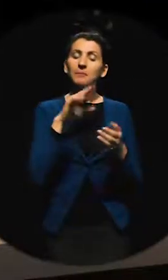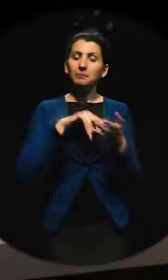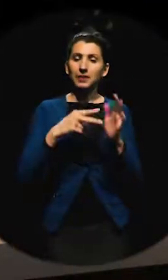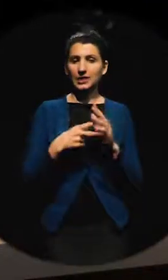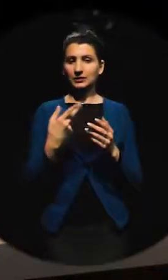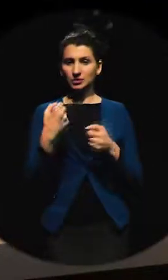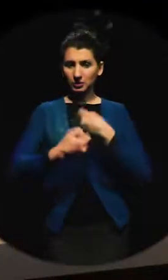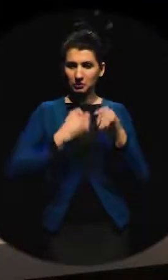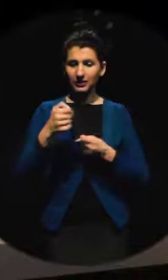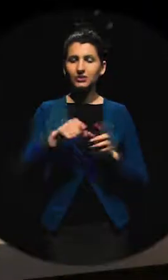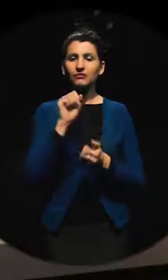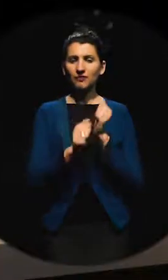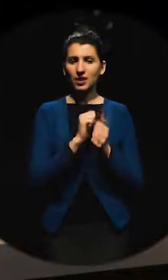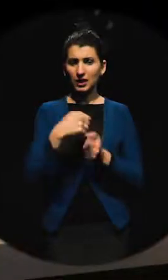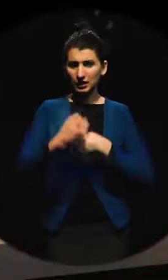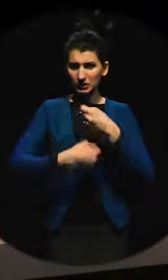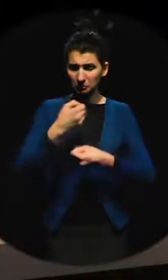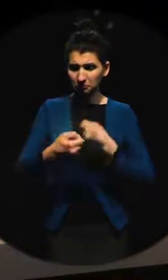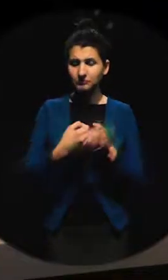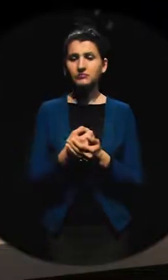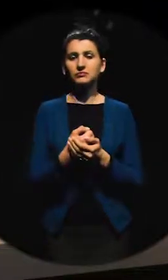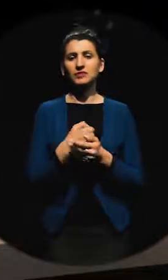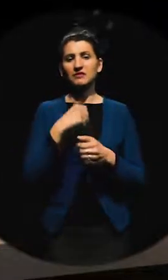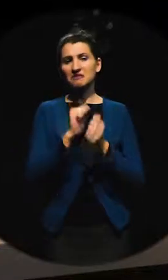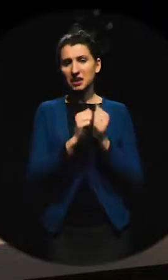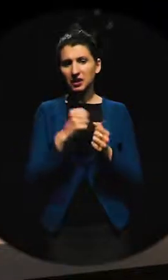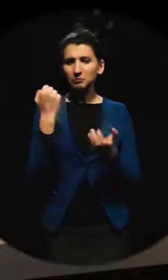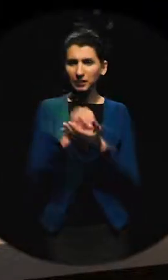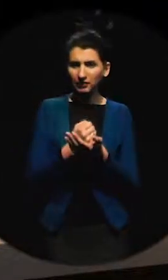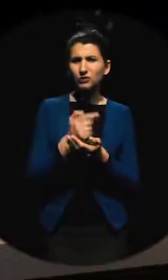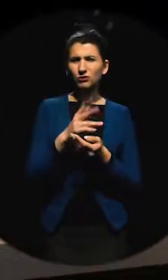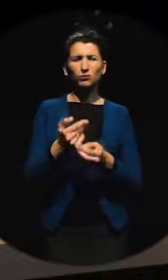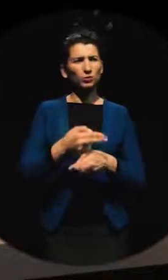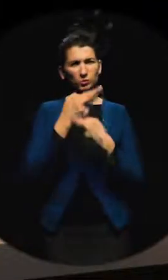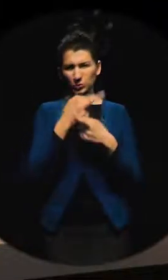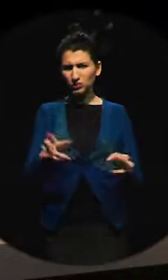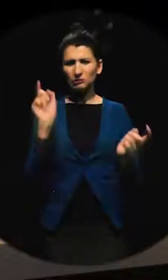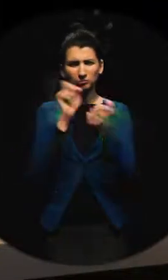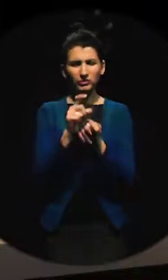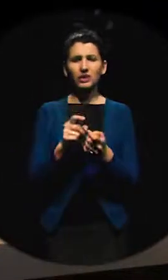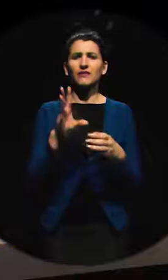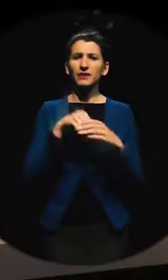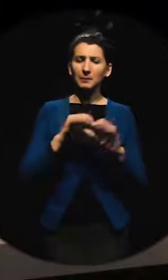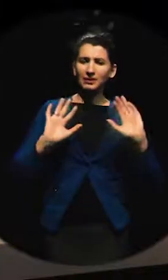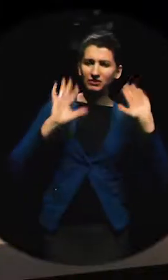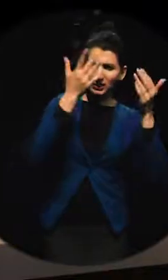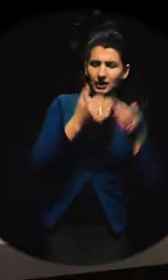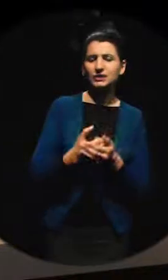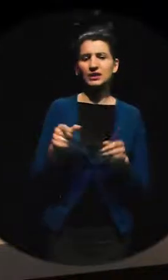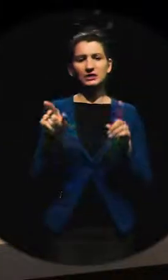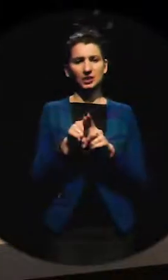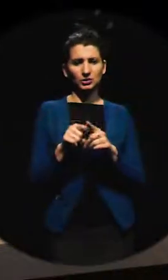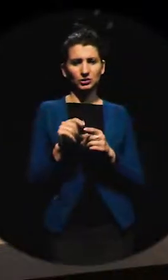walki o prawa najbardziej kluczowe będą dla nas dzisiaj różne formy protestu, od manifestacji po okupację i właśnie ich